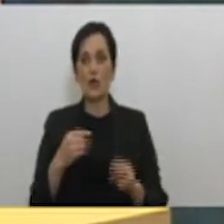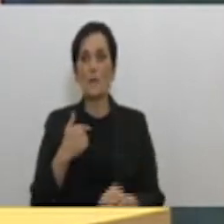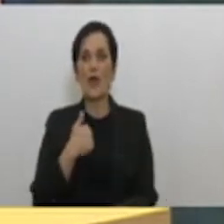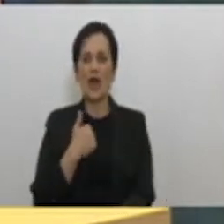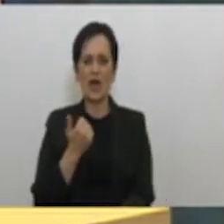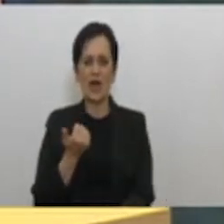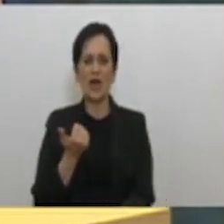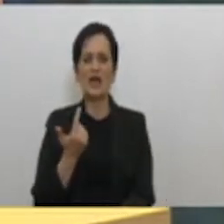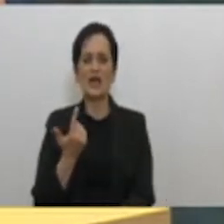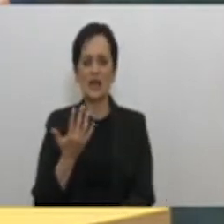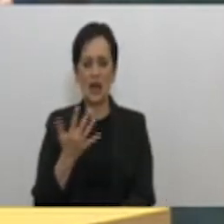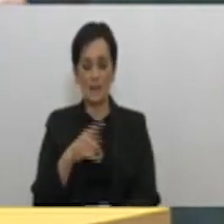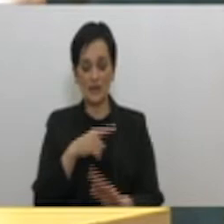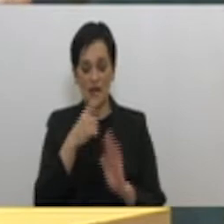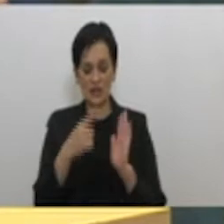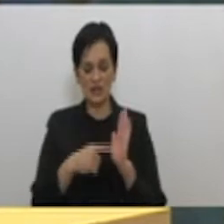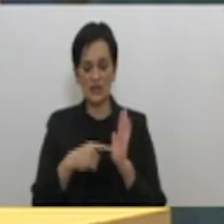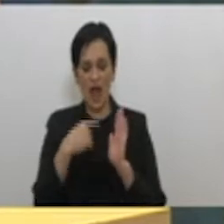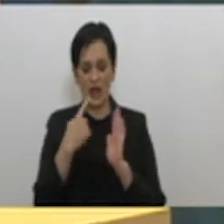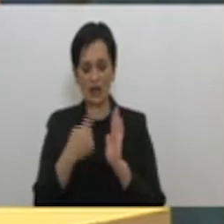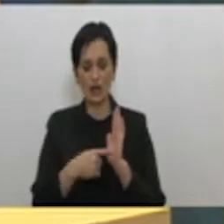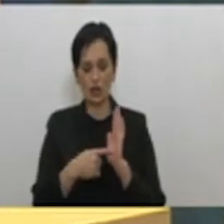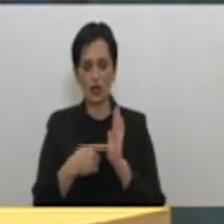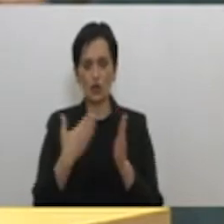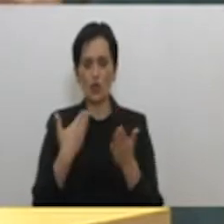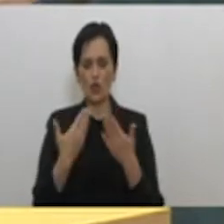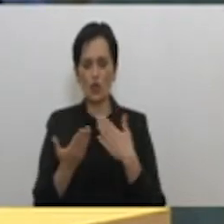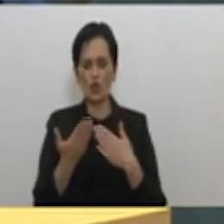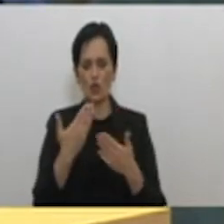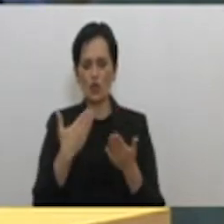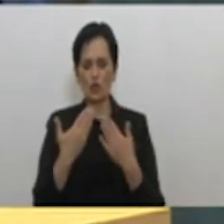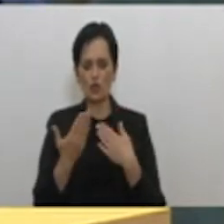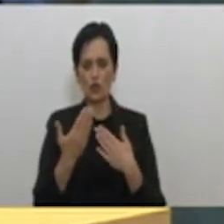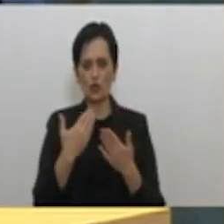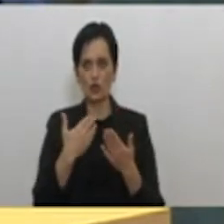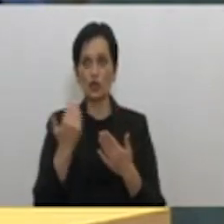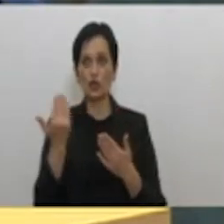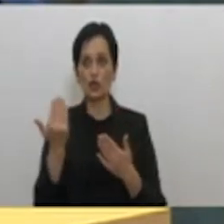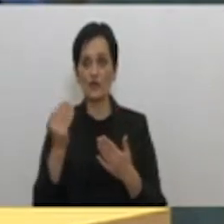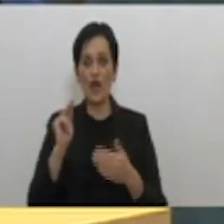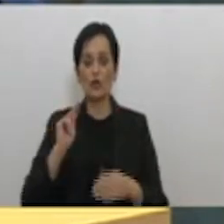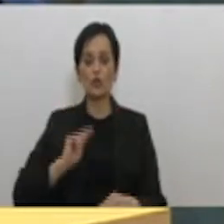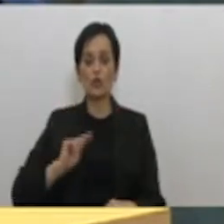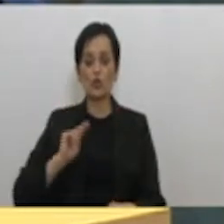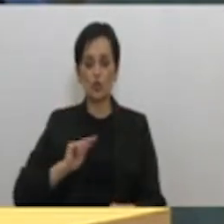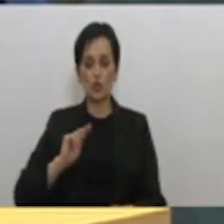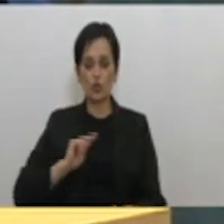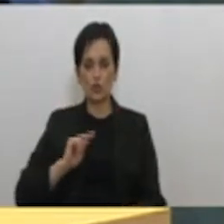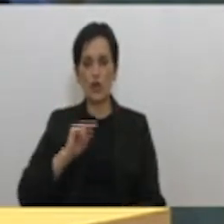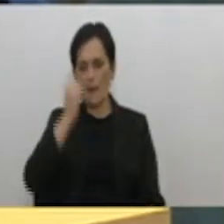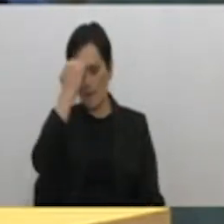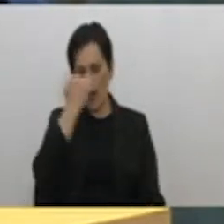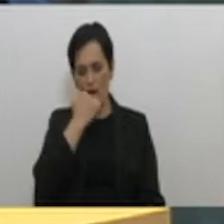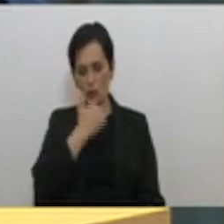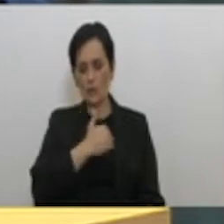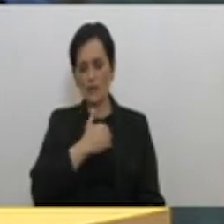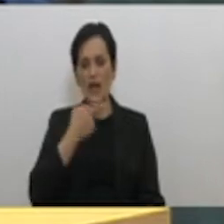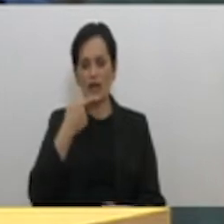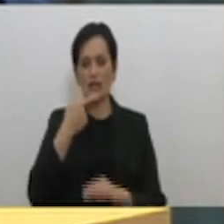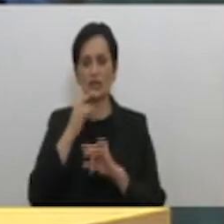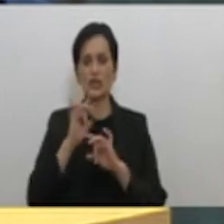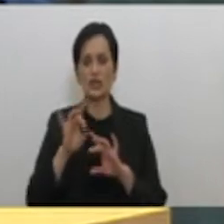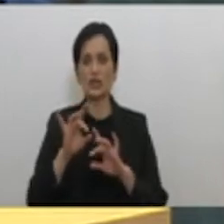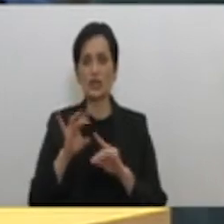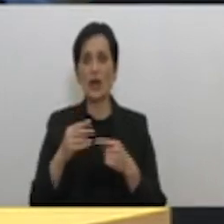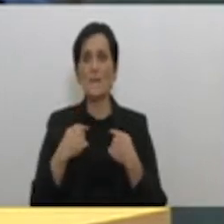denime, sakit hlem omicia, urtiertoba, tkwens utcheba stam, batonu vahtangra, badloba minda, kit, kati, mitoro.